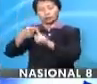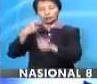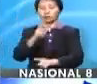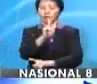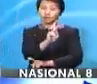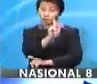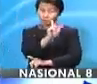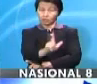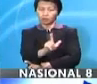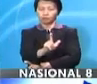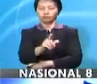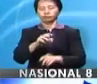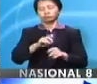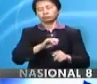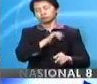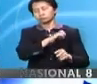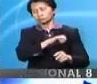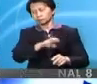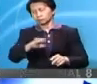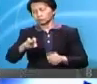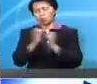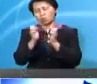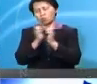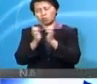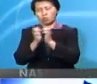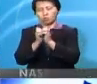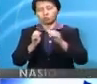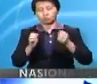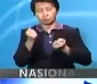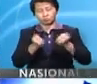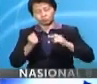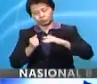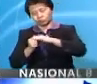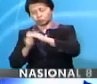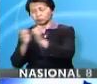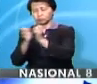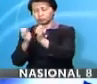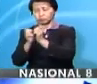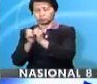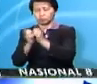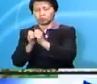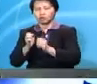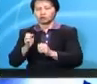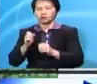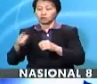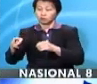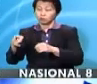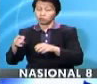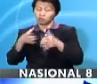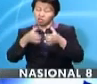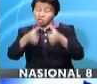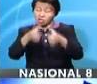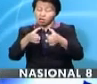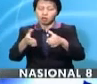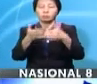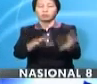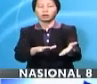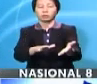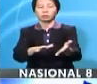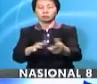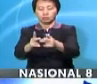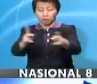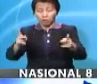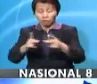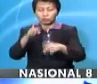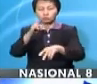ibu negara. Dalam perjalanan, pertengkaran telah berlaku menyebabkan tertuduh mencekik mangsa sehingga mati di satu kawasan